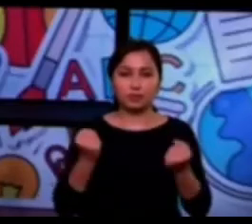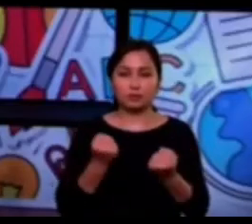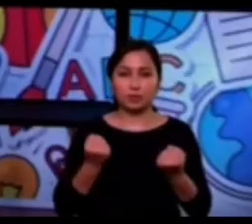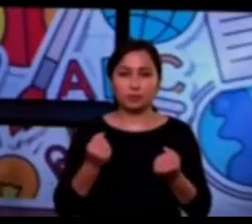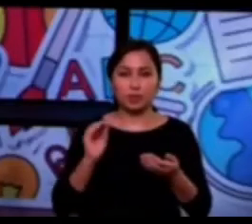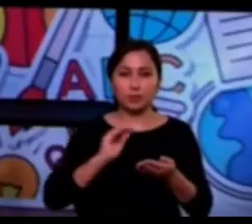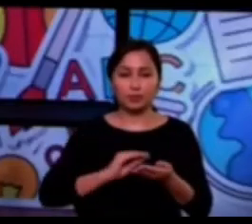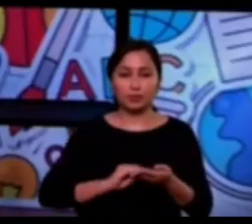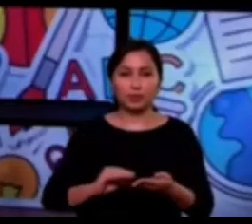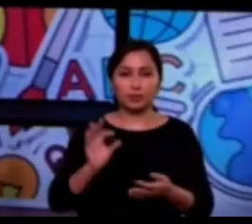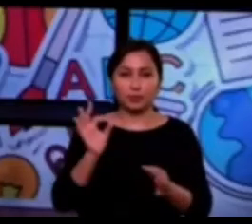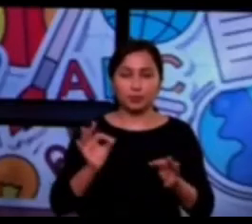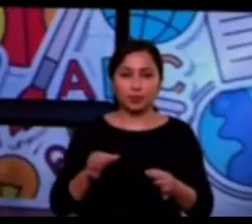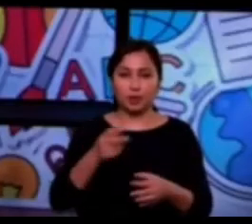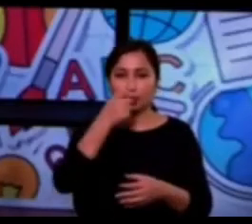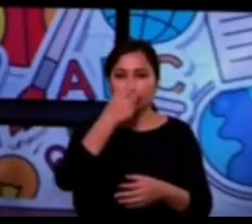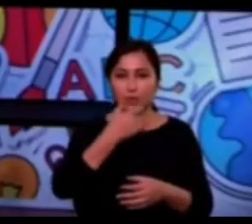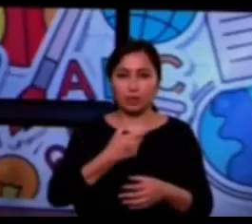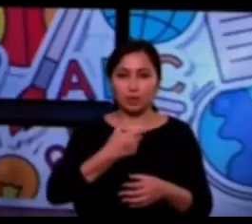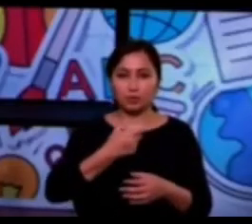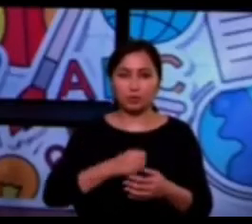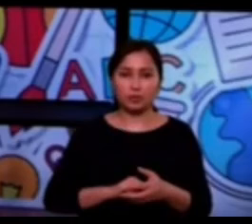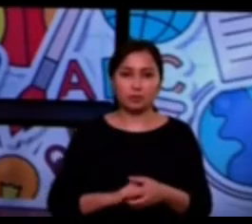Стараемся, пишем правильно и аккуратно.